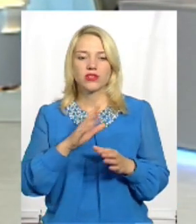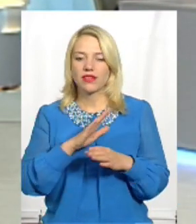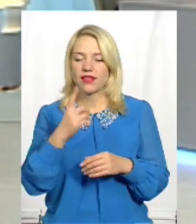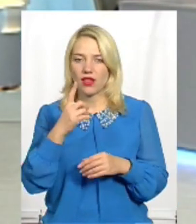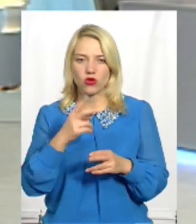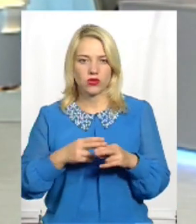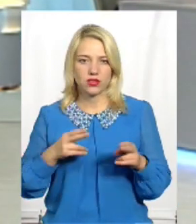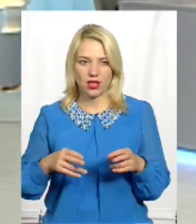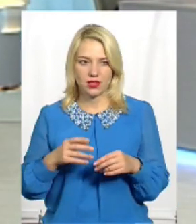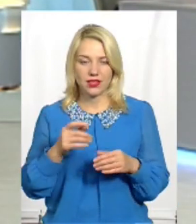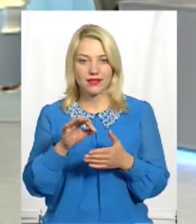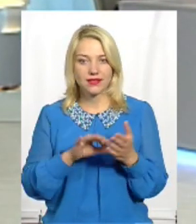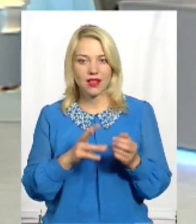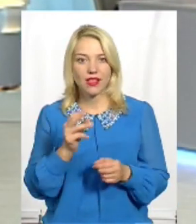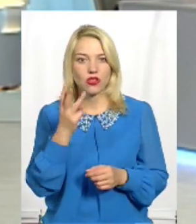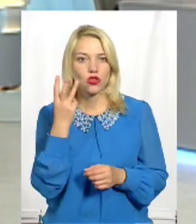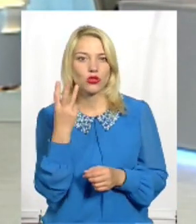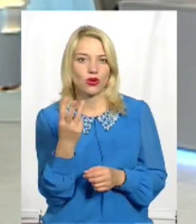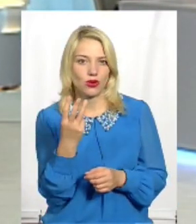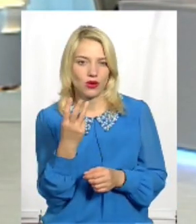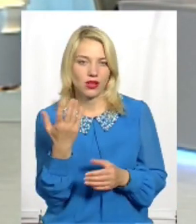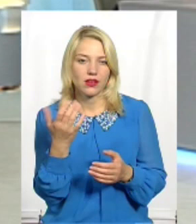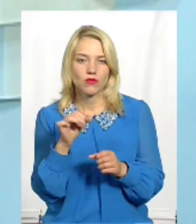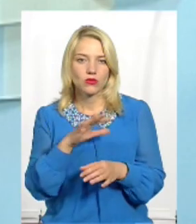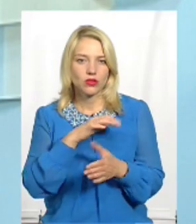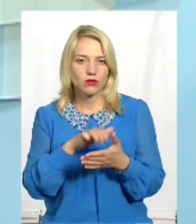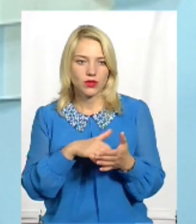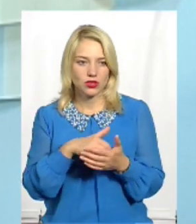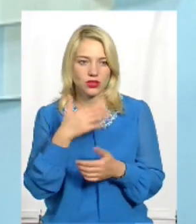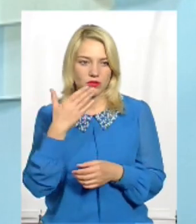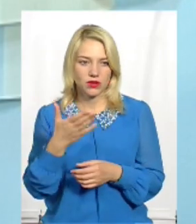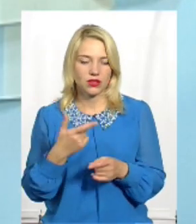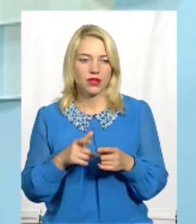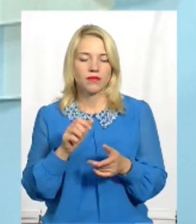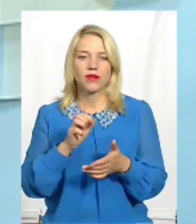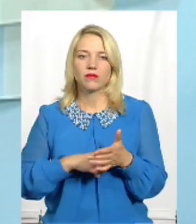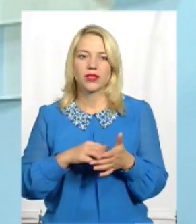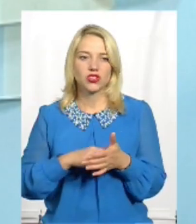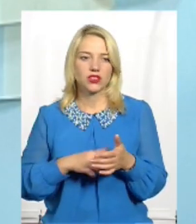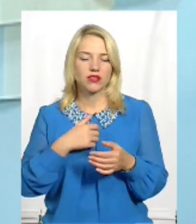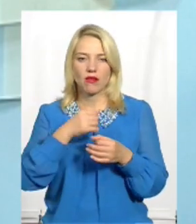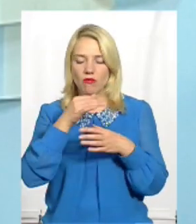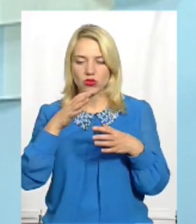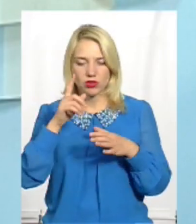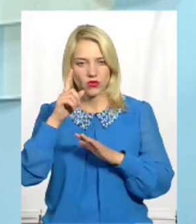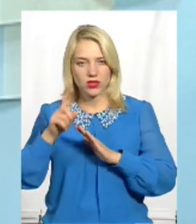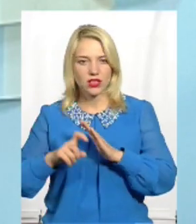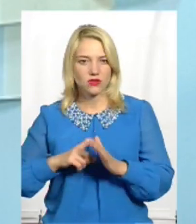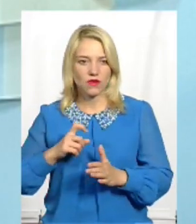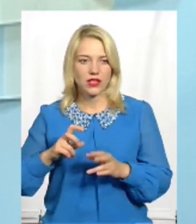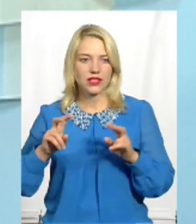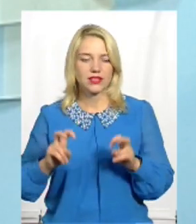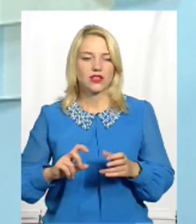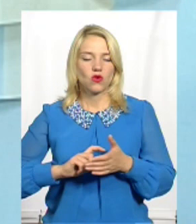трьох. Ну, як ви гадаєте, яка може бути причина? Ну, це якраз причину неможливо якби з'ясувати, там,